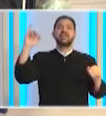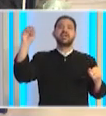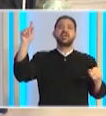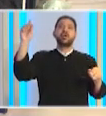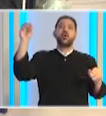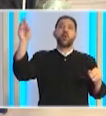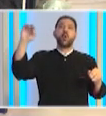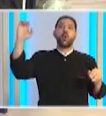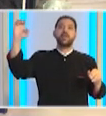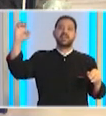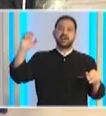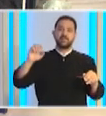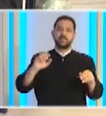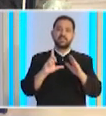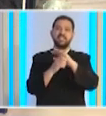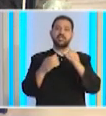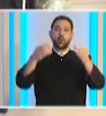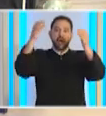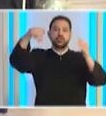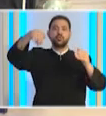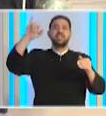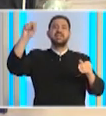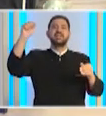un text pe care îl